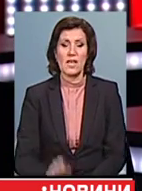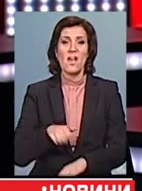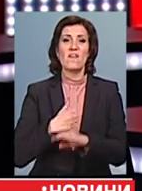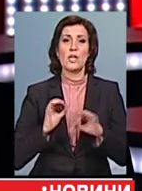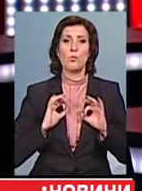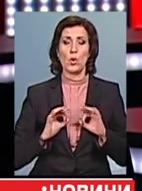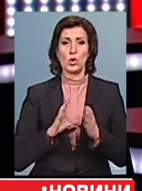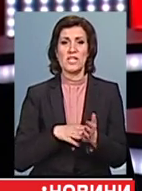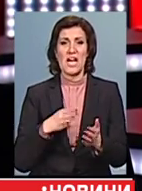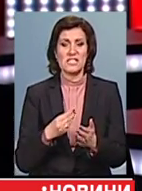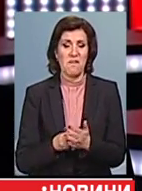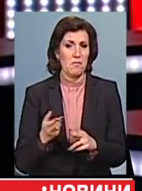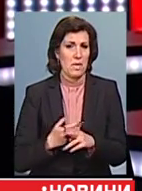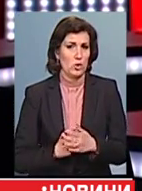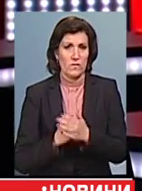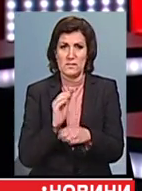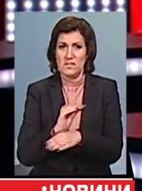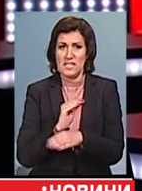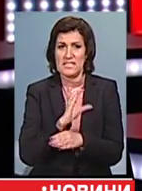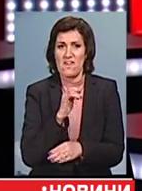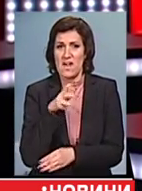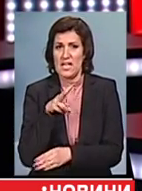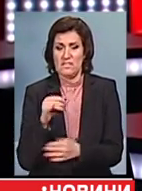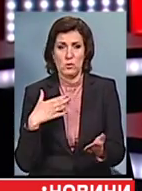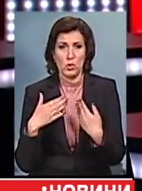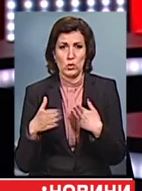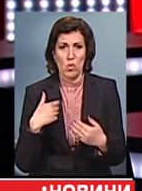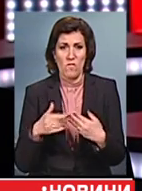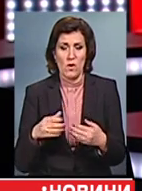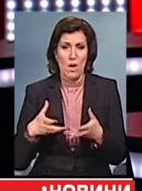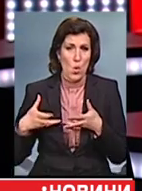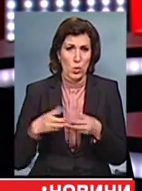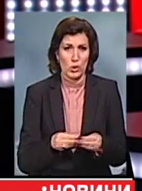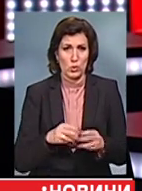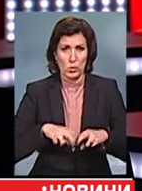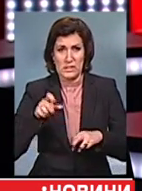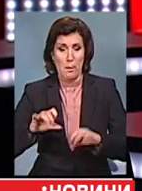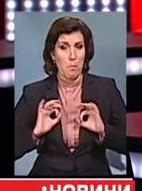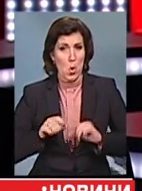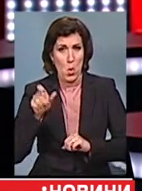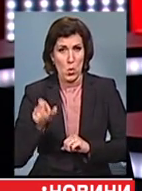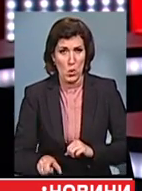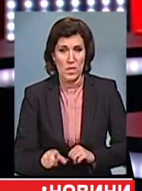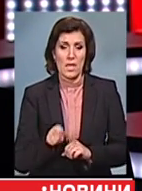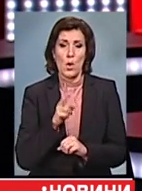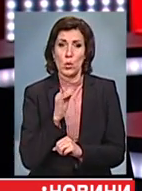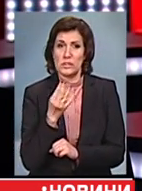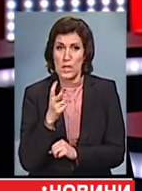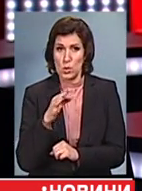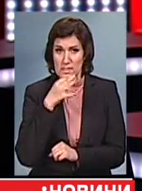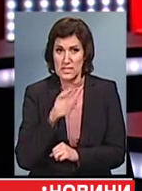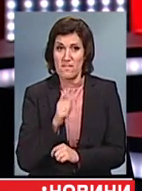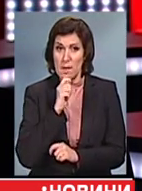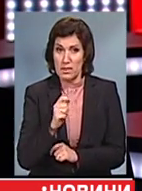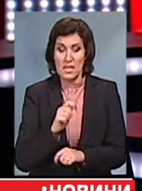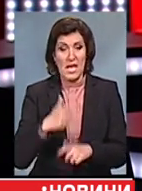У Генпрокуратурі назвали безпідставними звинувачення Саквареллідзе стосовно утиску слідчих. Прокурор Генпрокуратури Владислав Куценко сказав на